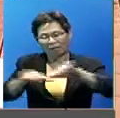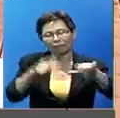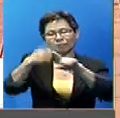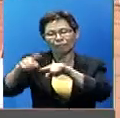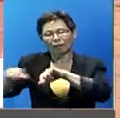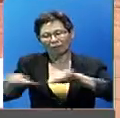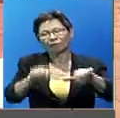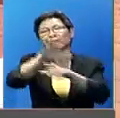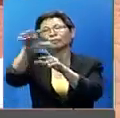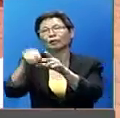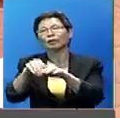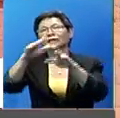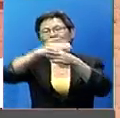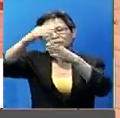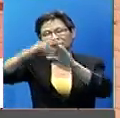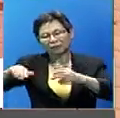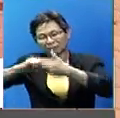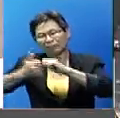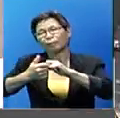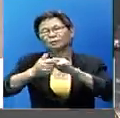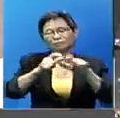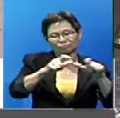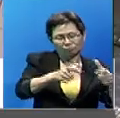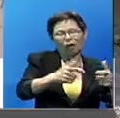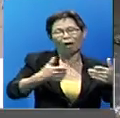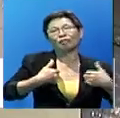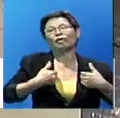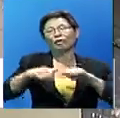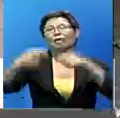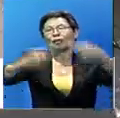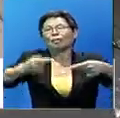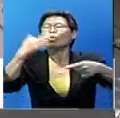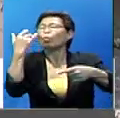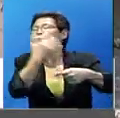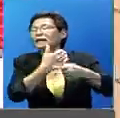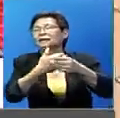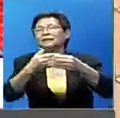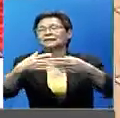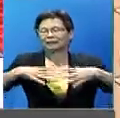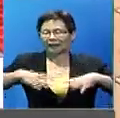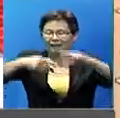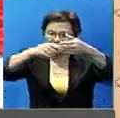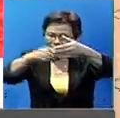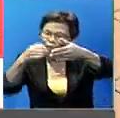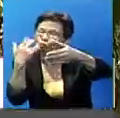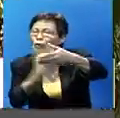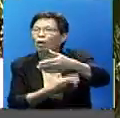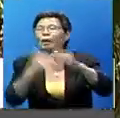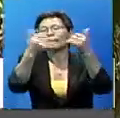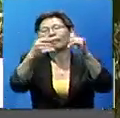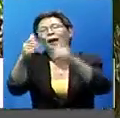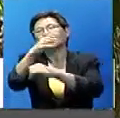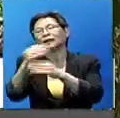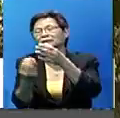dilakukan termasuk penyelesaian masalah secara berkumpulan, pertandingan mewarna kanvas, permainan uji minda dan